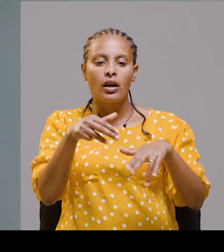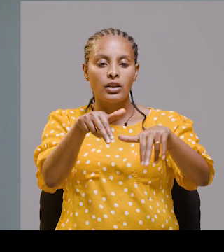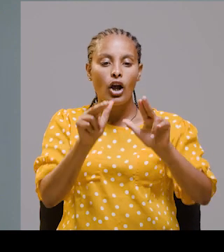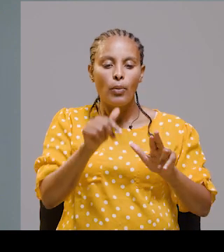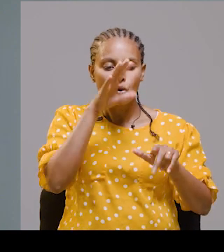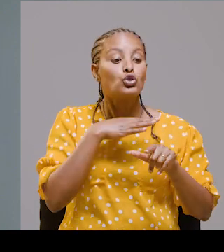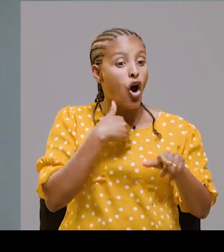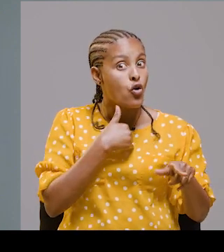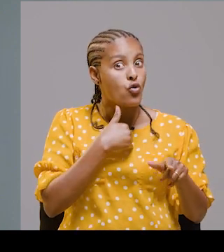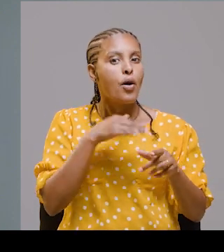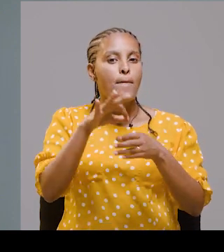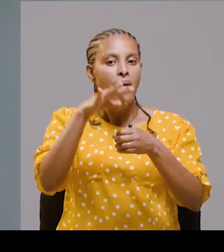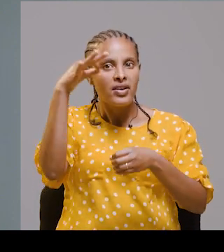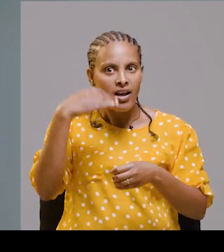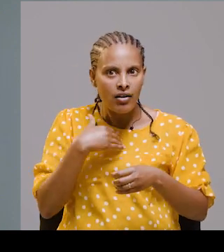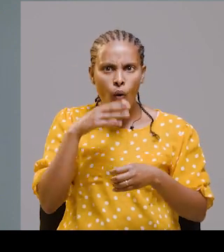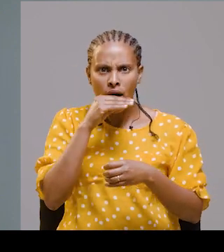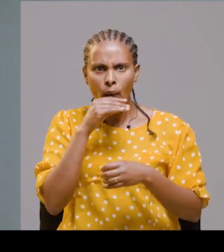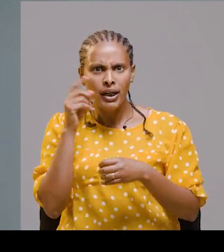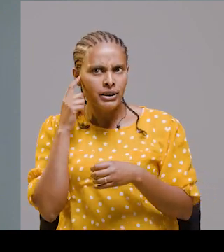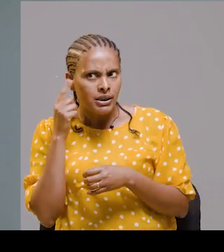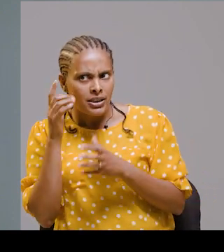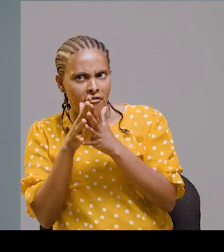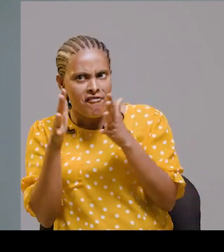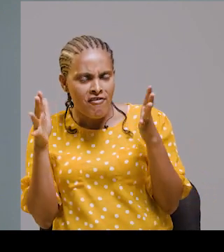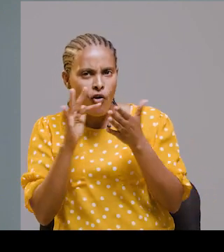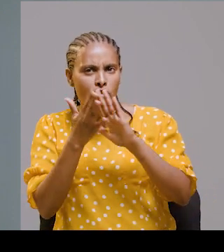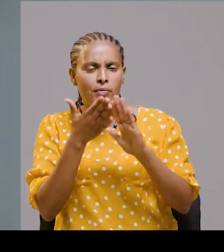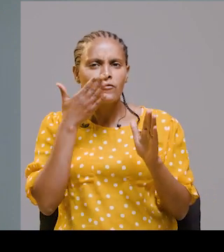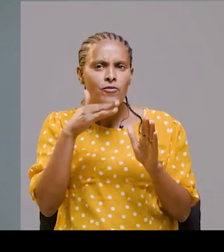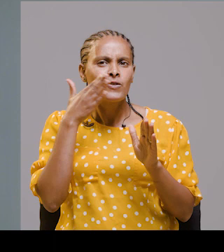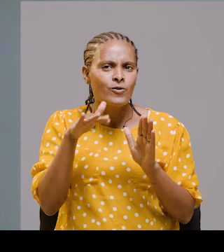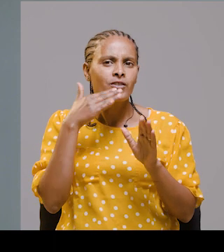የተቀበሩ ሰዎች አሉ፣ መንፈስ አለ፣ እንደዚህ እንደዚህ የሚል በጣም ሰፊ የሆነ